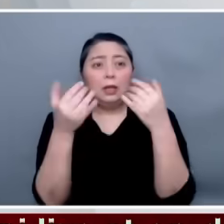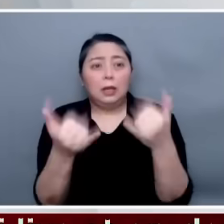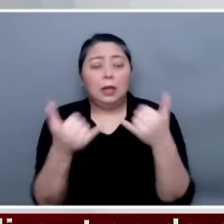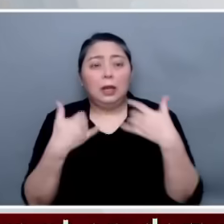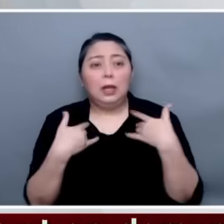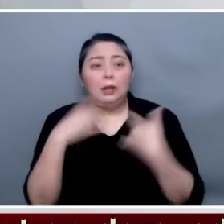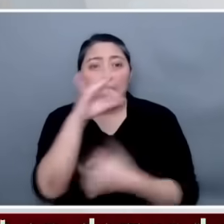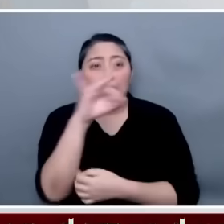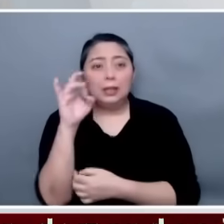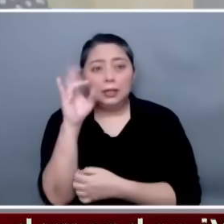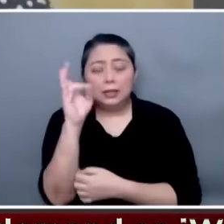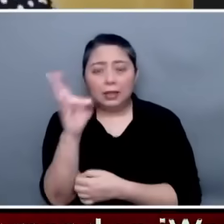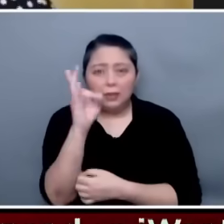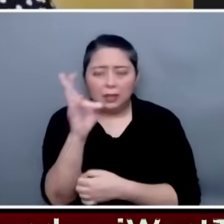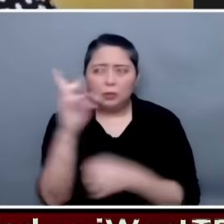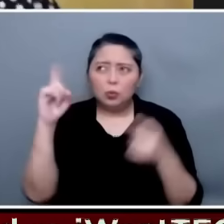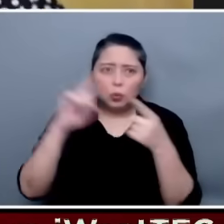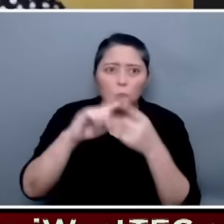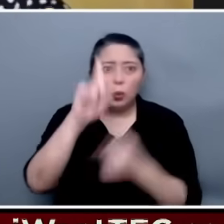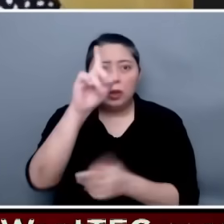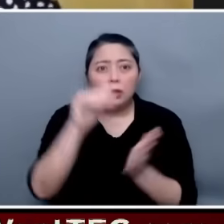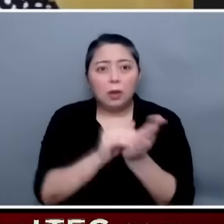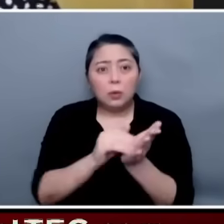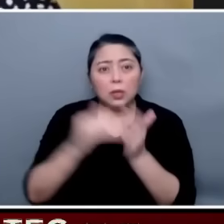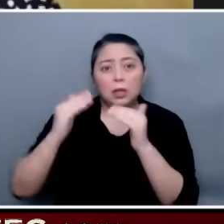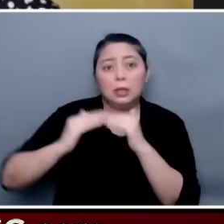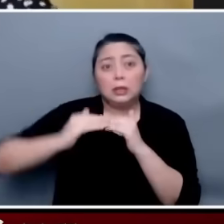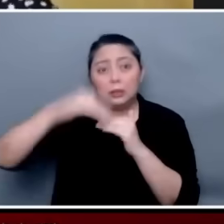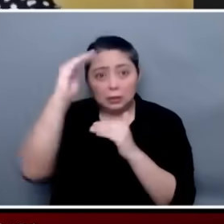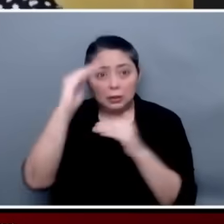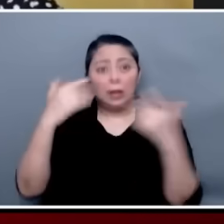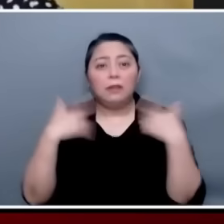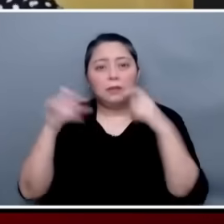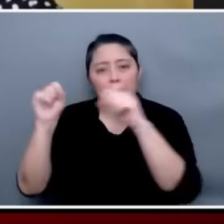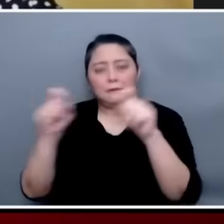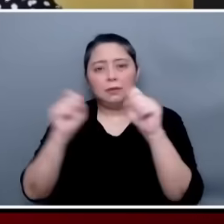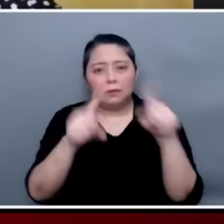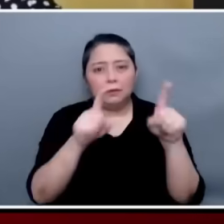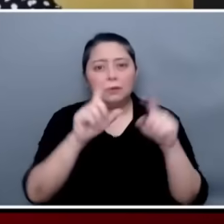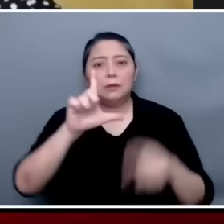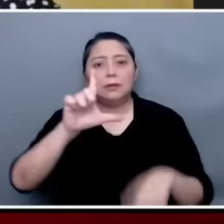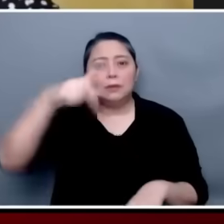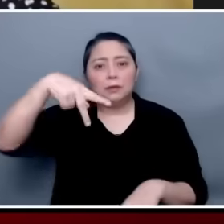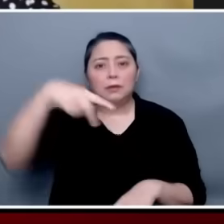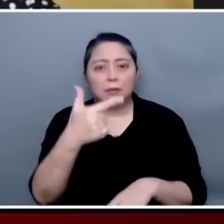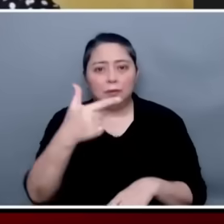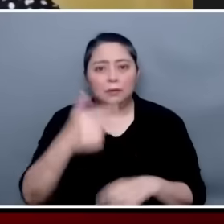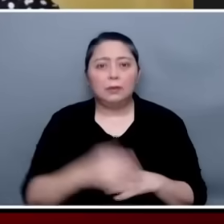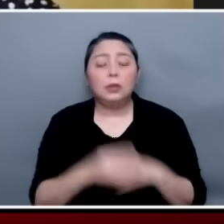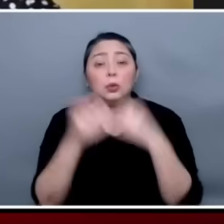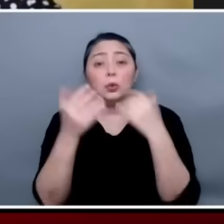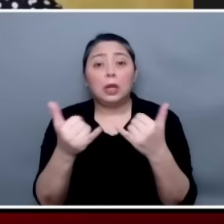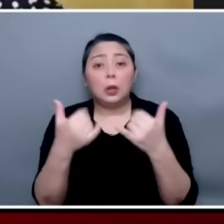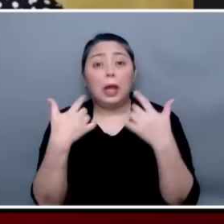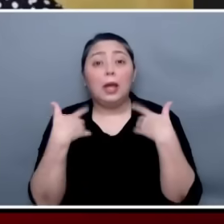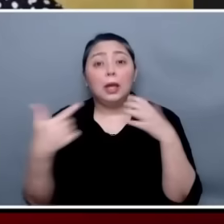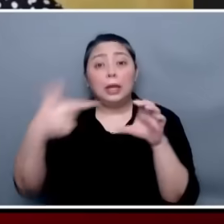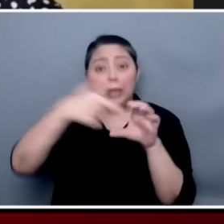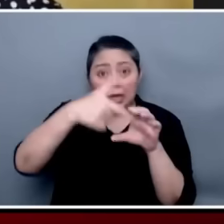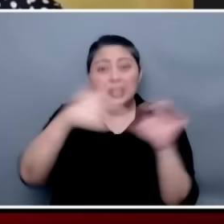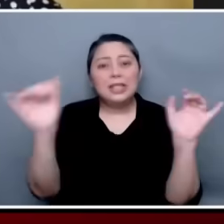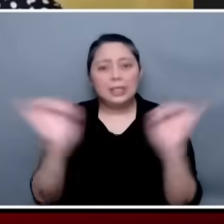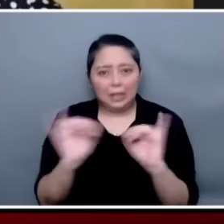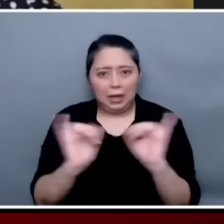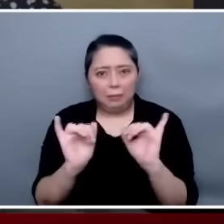LPG sa Metro Manila. Kung pinaplano natin ang pagbibiyahe natin para makatipid tayo sa liquid fuels, ganun din sa